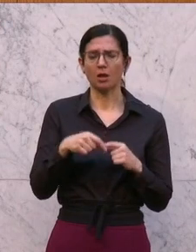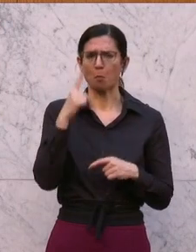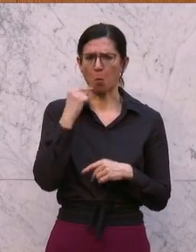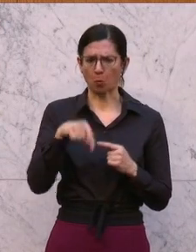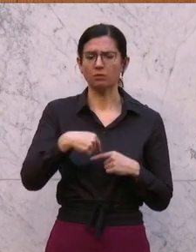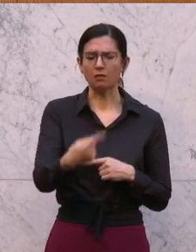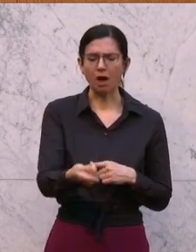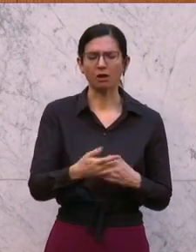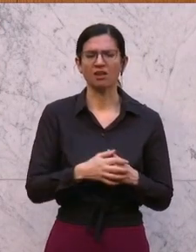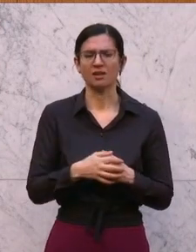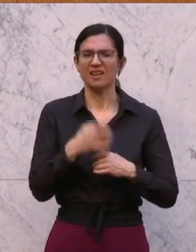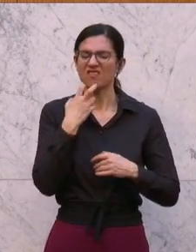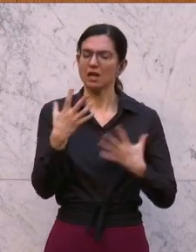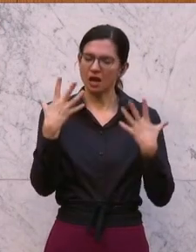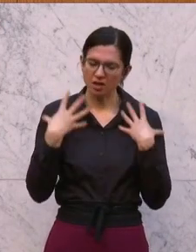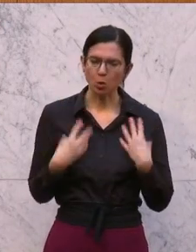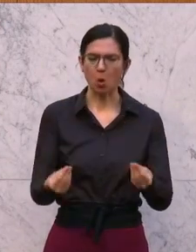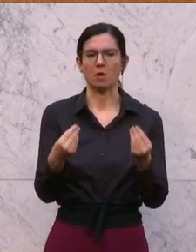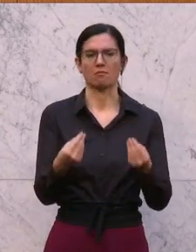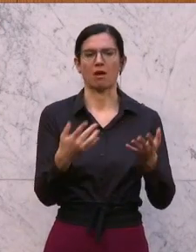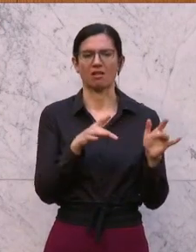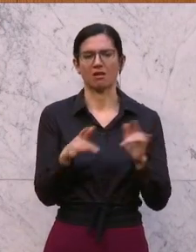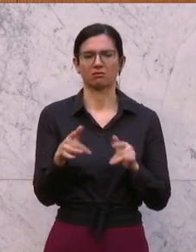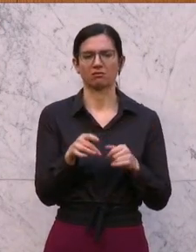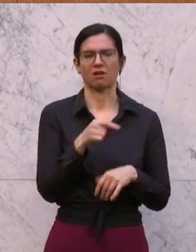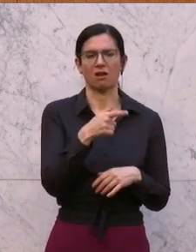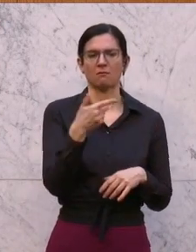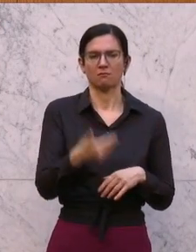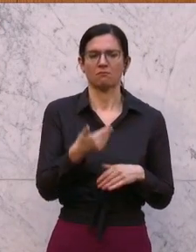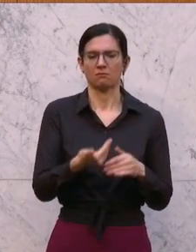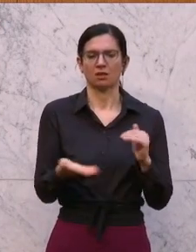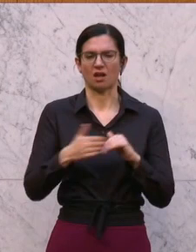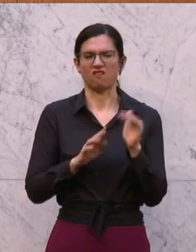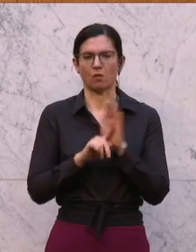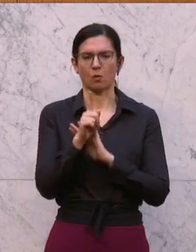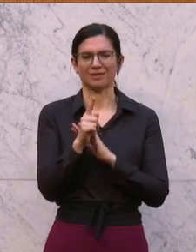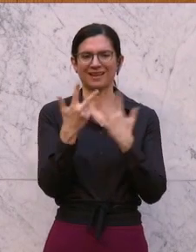Montag, wieder die Richtwertmieten erhöhen, und diesmal um